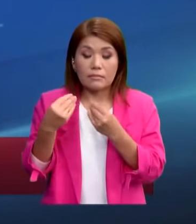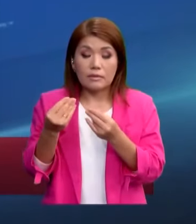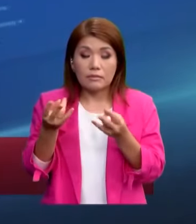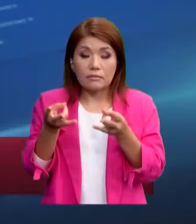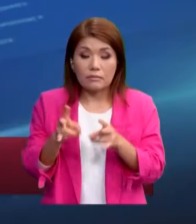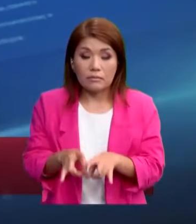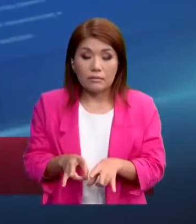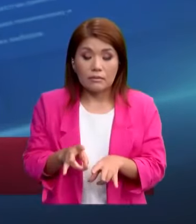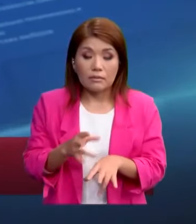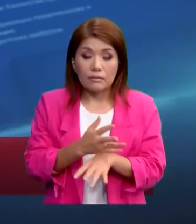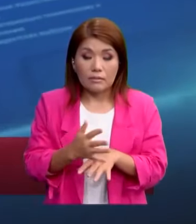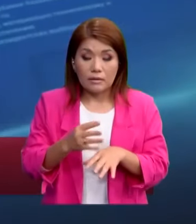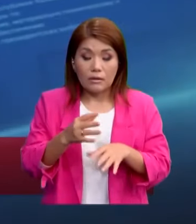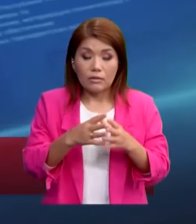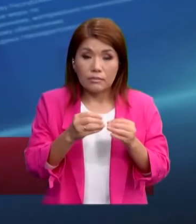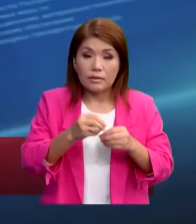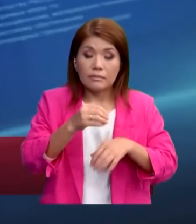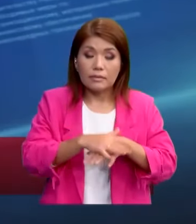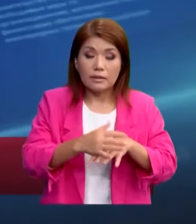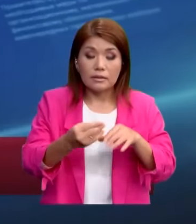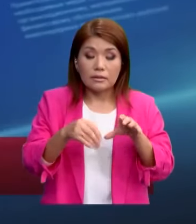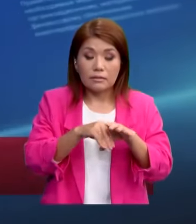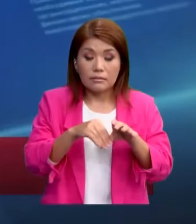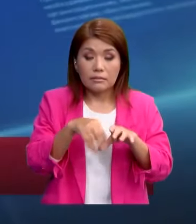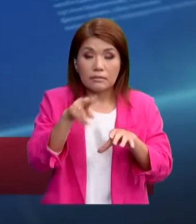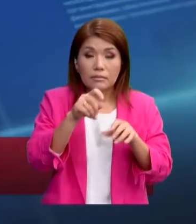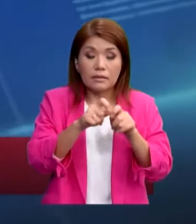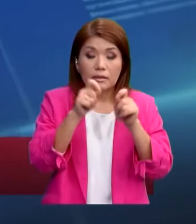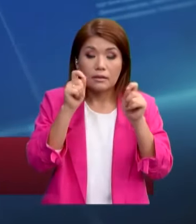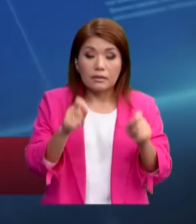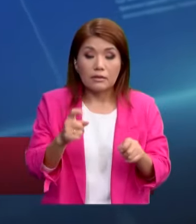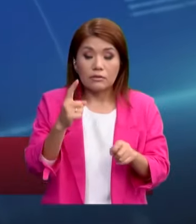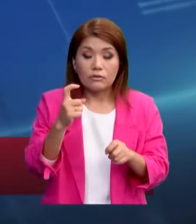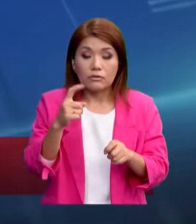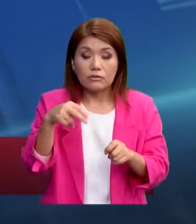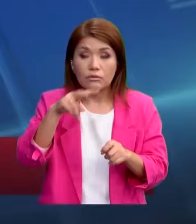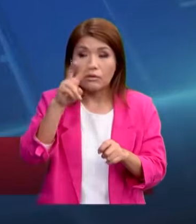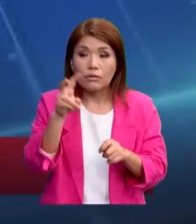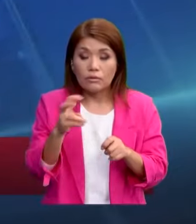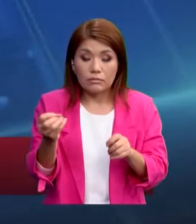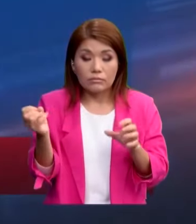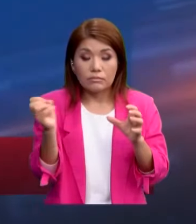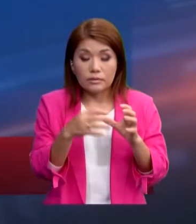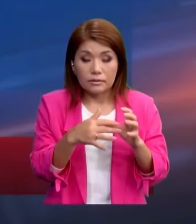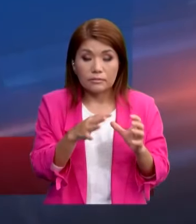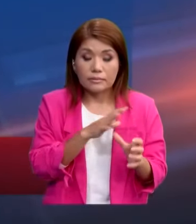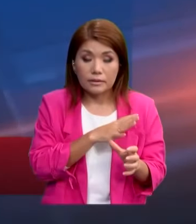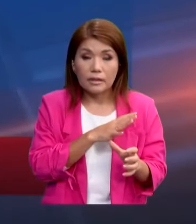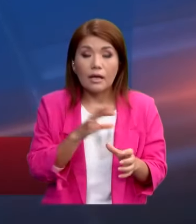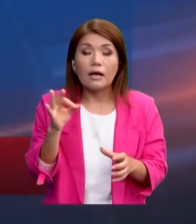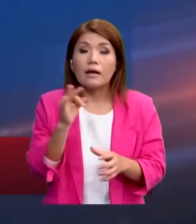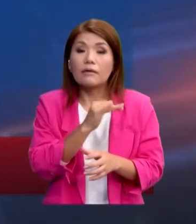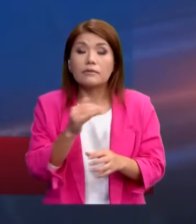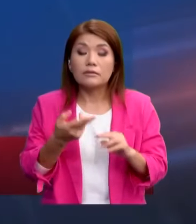Бұлам деп шештім. Отбасыдан депозит ашып, біздің жаңа ресімді қойсақ, 100 долларды сол депозитке салып берді. Ал ресми